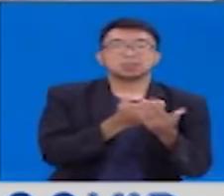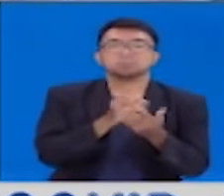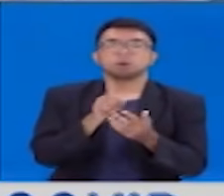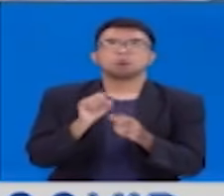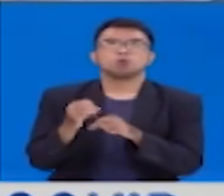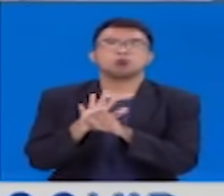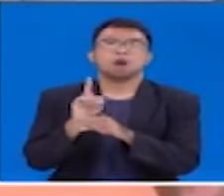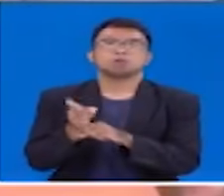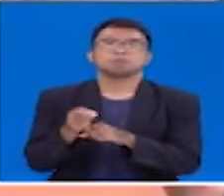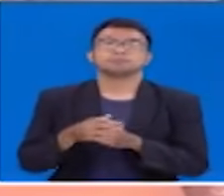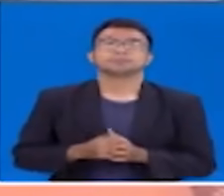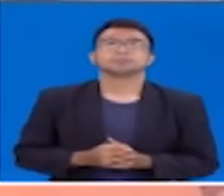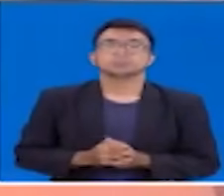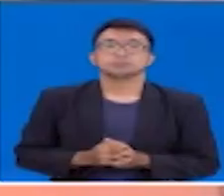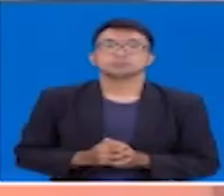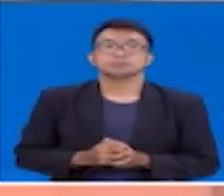akibat COVID-19.